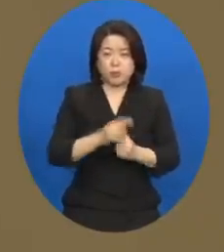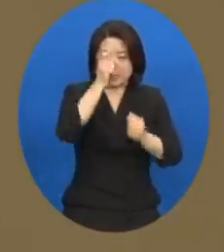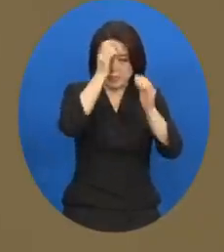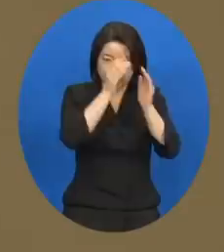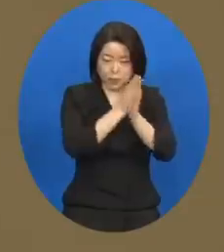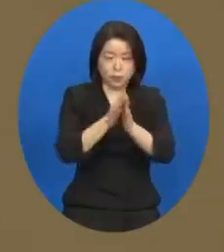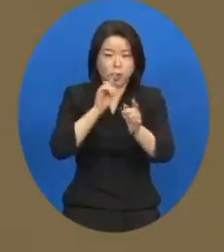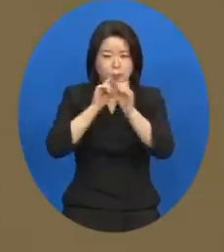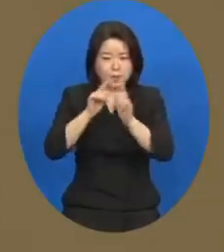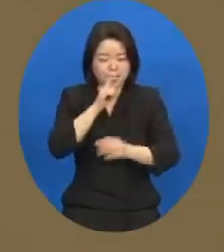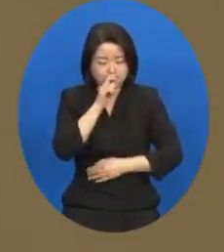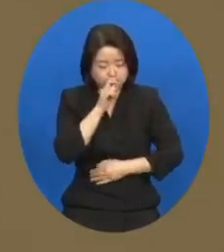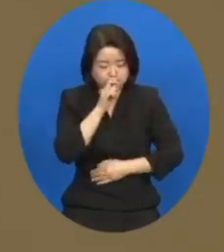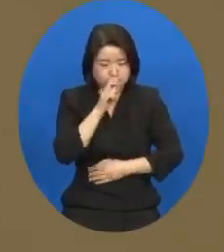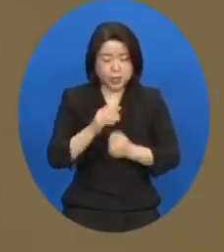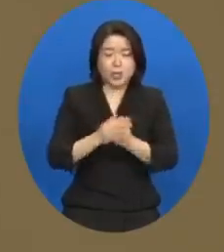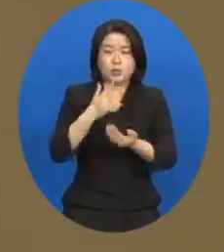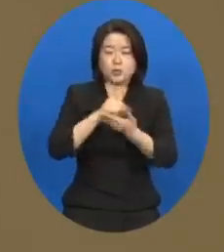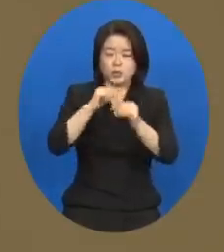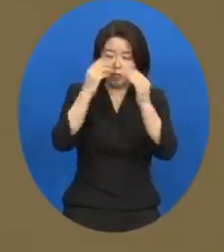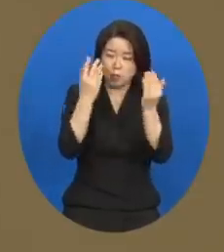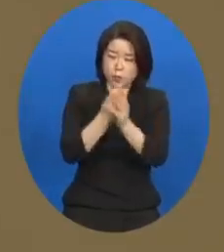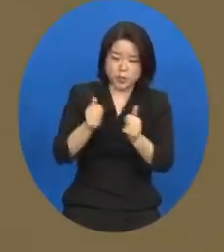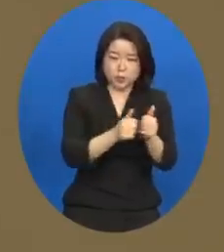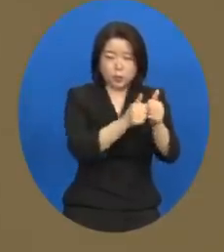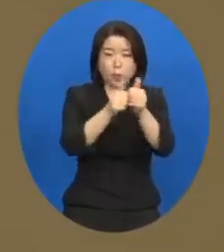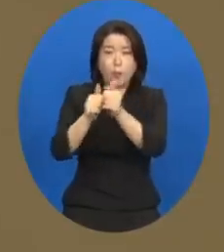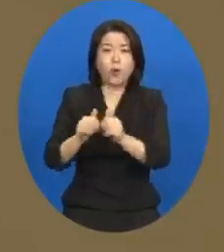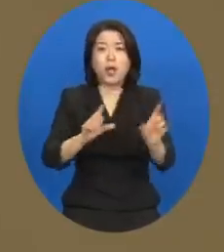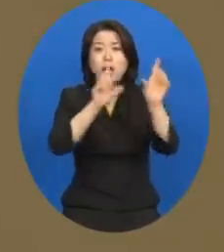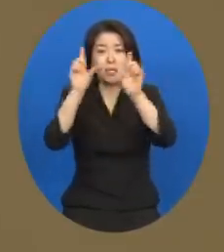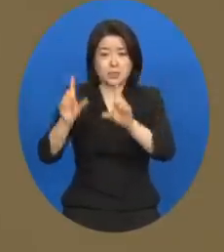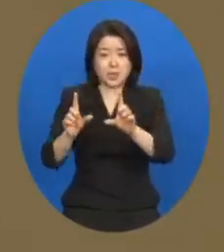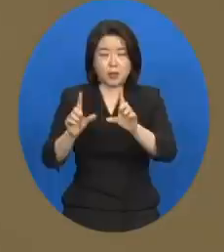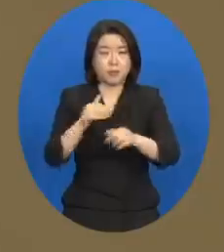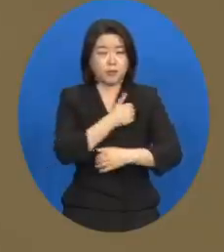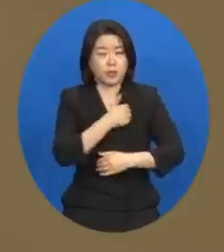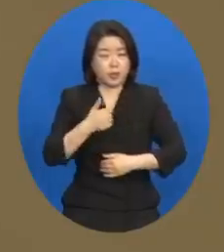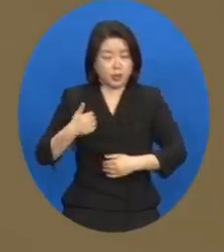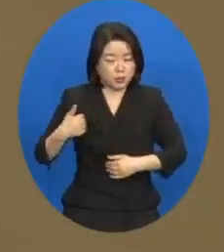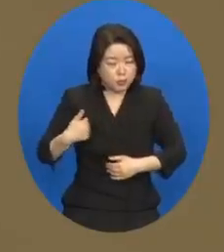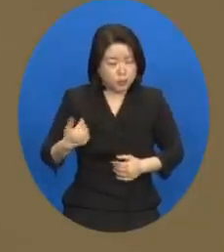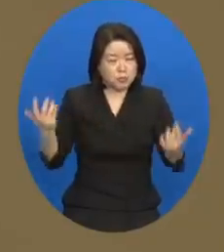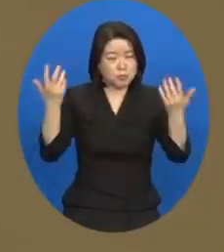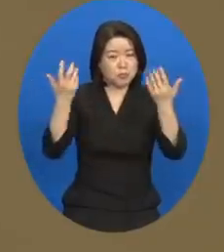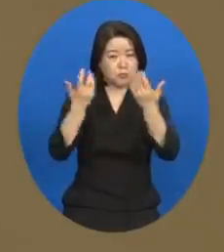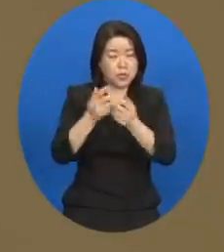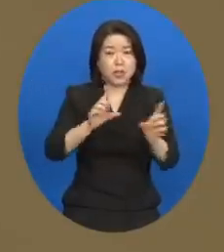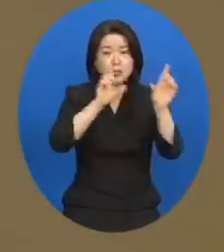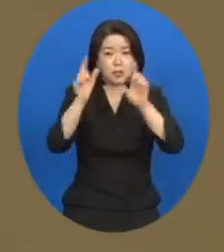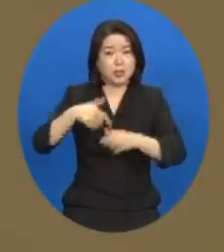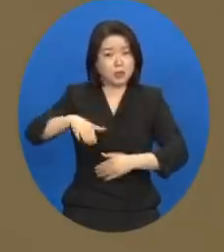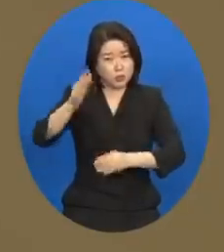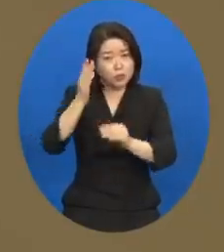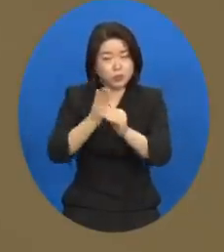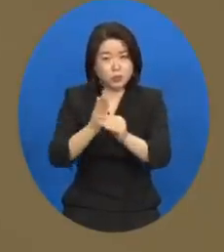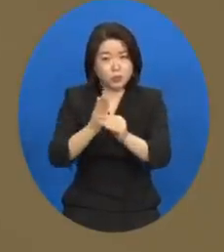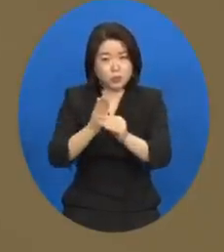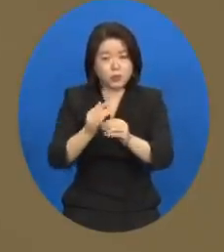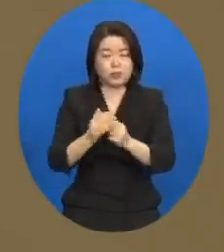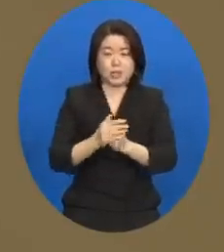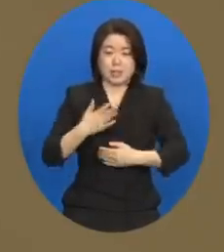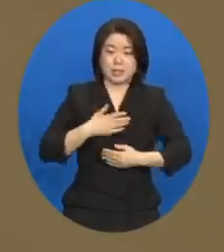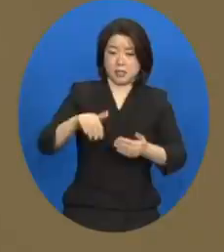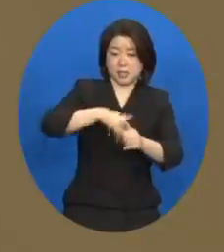말씀 묵상과 주님과 온전히 동행하는 삶을 요즘 충만하게 살아가고 있으십니까? 형편과